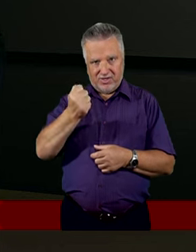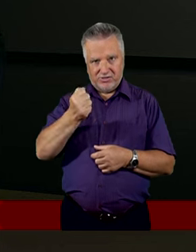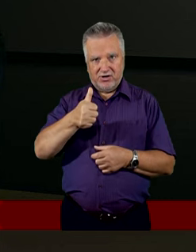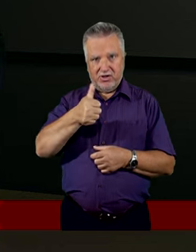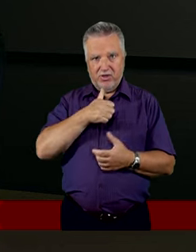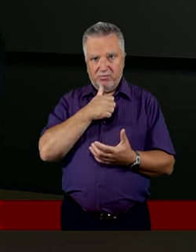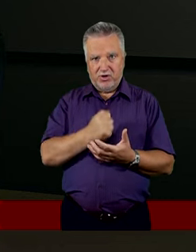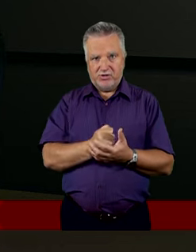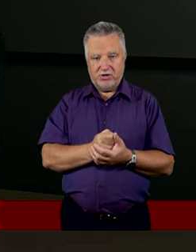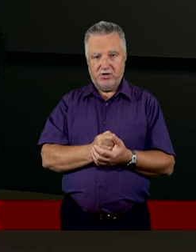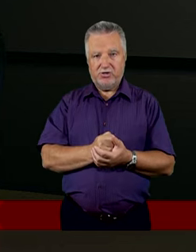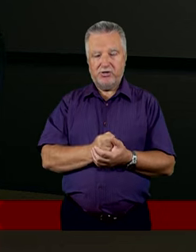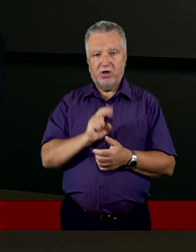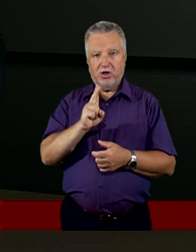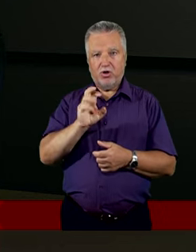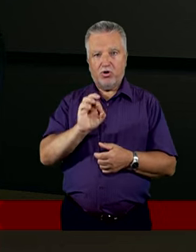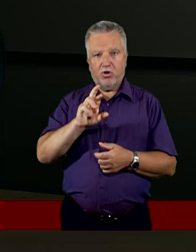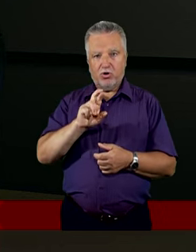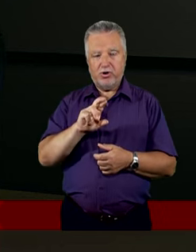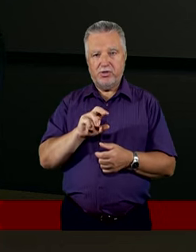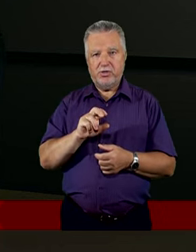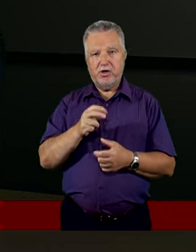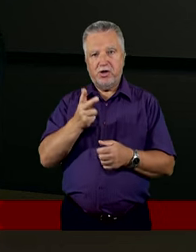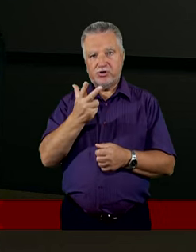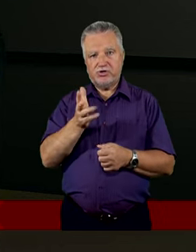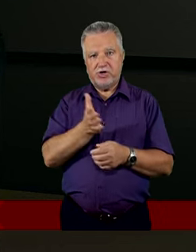Pamiętacie z pierwszego listu do Koryntian,